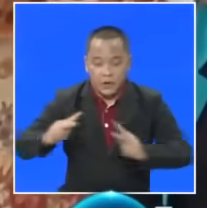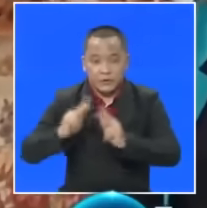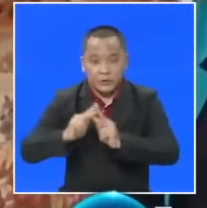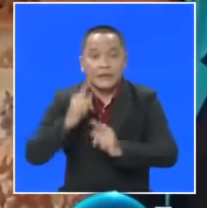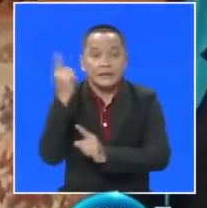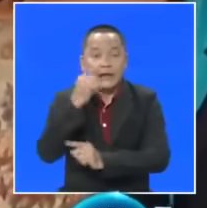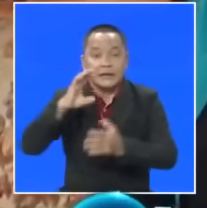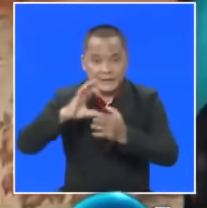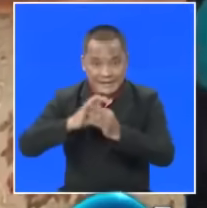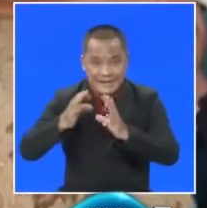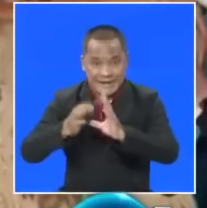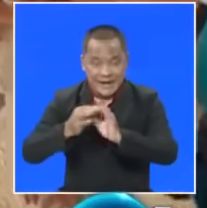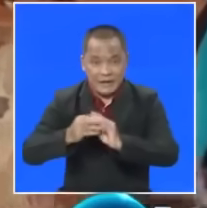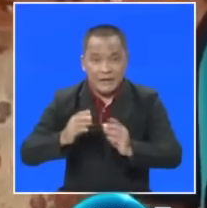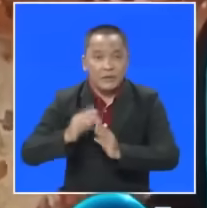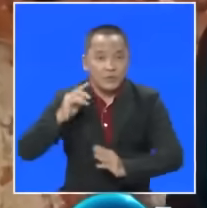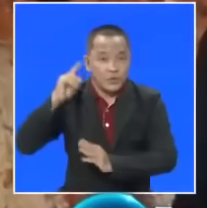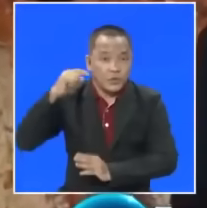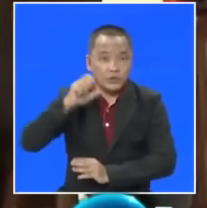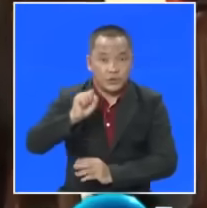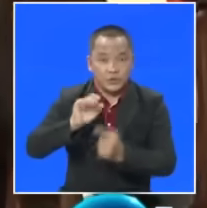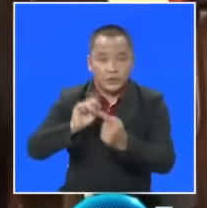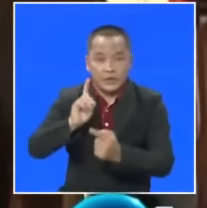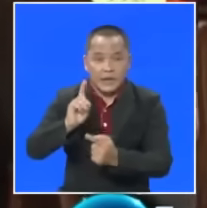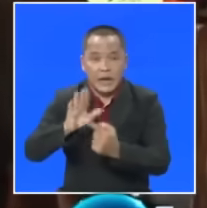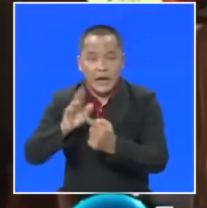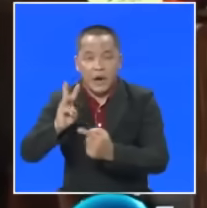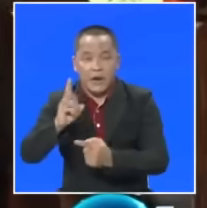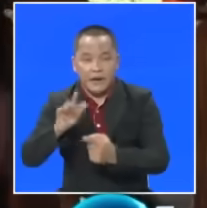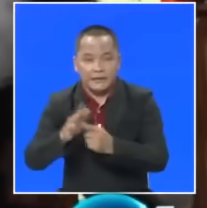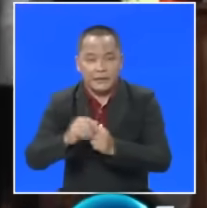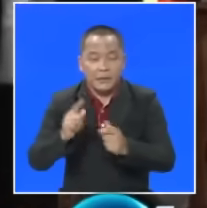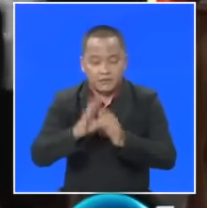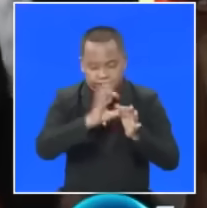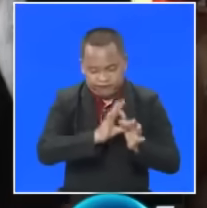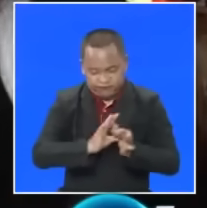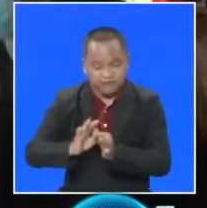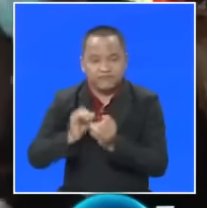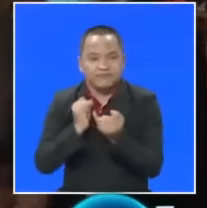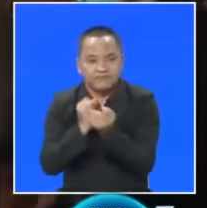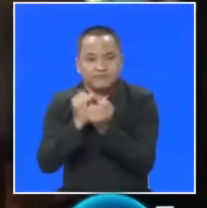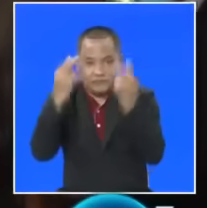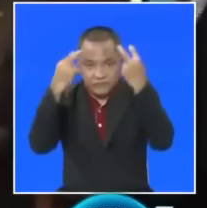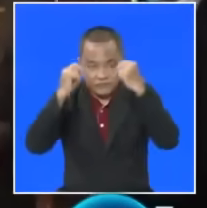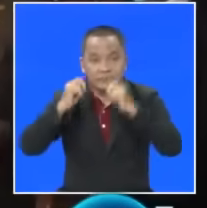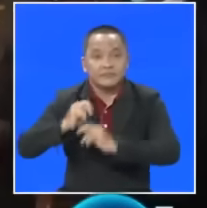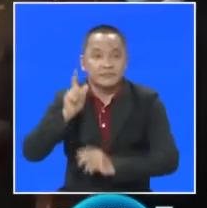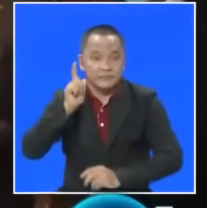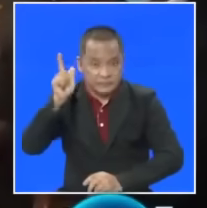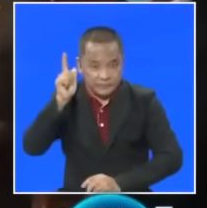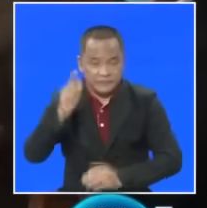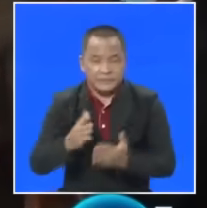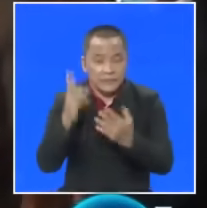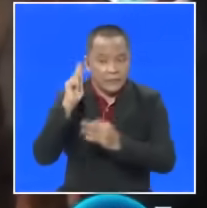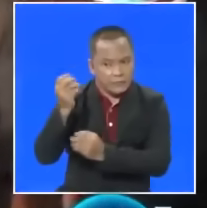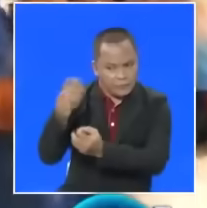ระทรวงการท่องเที่ยวและกีฬานางสาวสุดาวรรณหวังสุภกิจโกศลซึ่งมีสายสัมพันธ์แนบแน่นกับอดีตนายกทักษิณชินวัตร